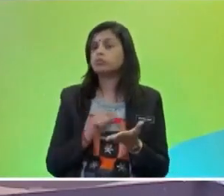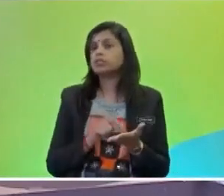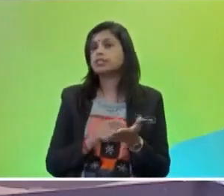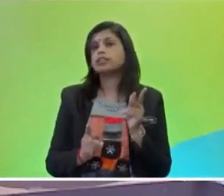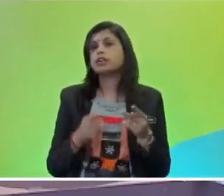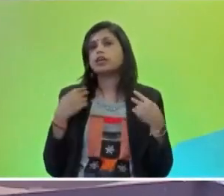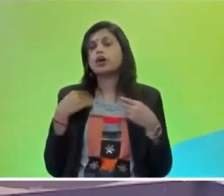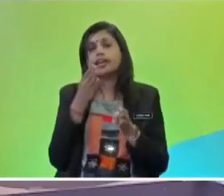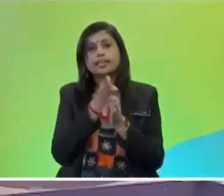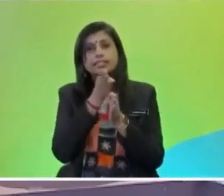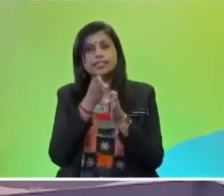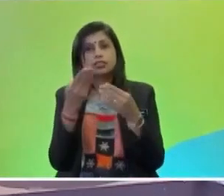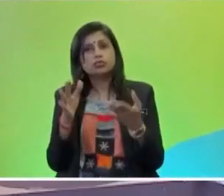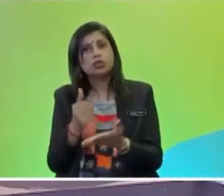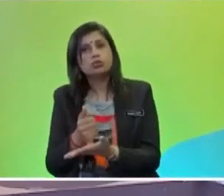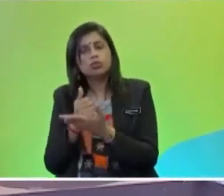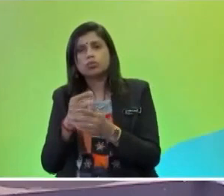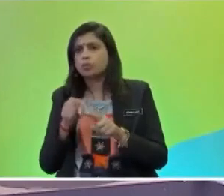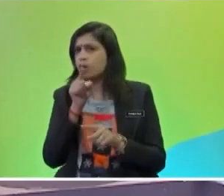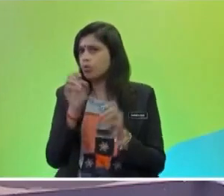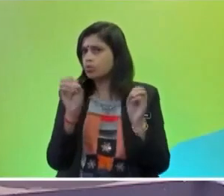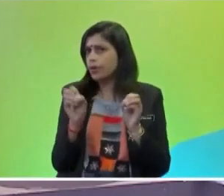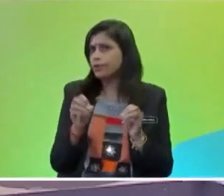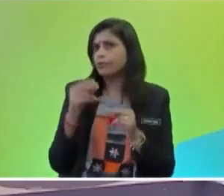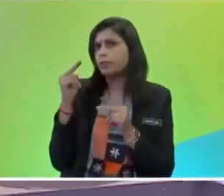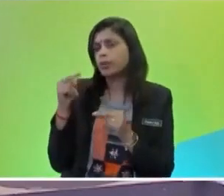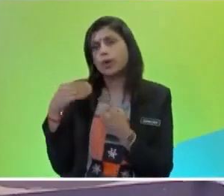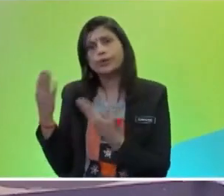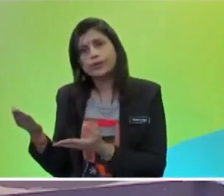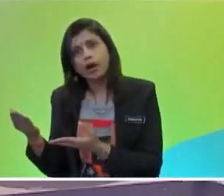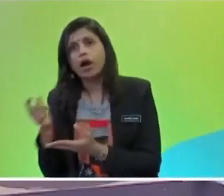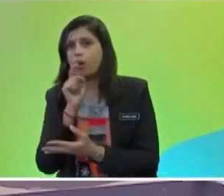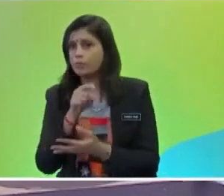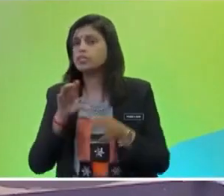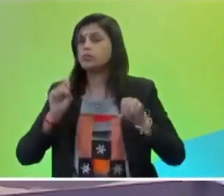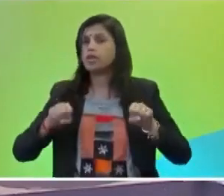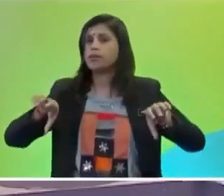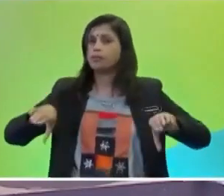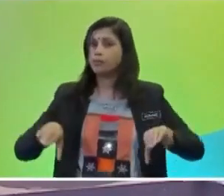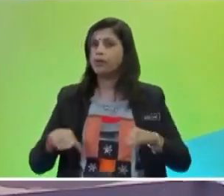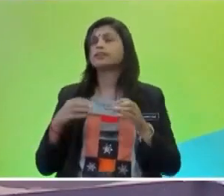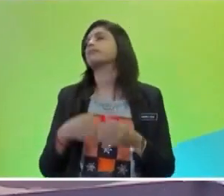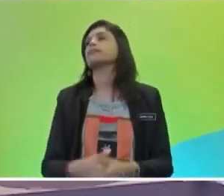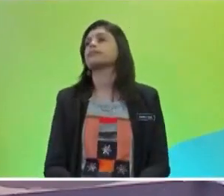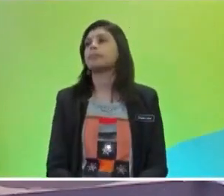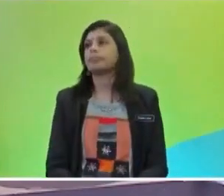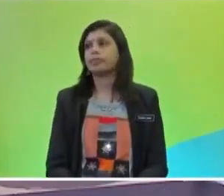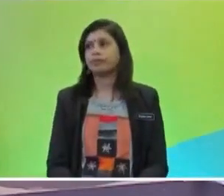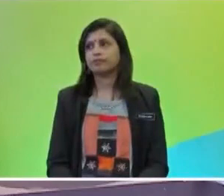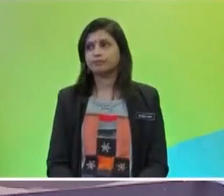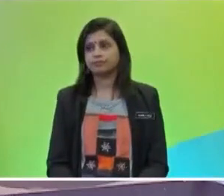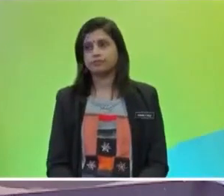masih belum bagi hadiah, sila sediakan satu hadiah untuk mereka. Ya, betul. Okey. Baik. Alright, hebat semua.